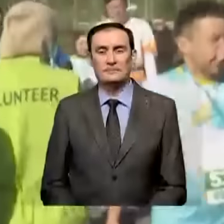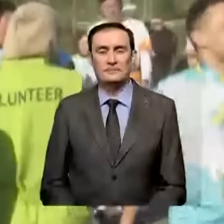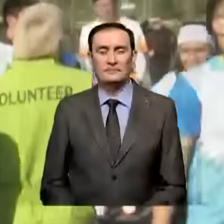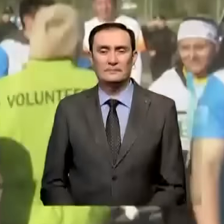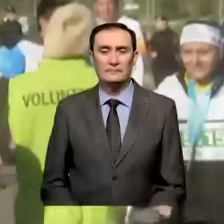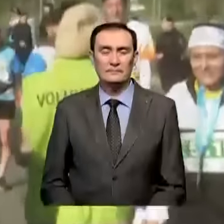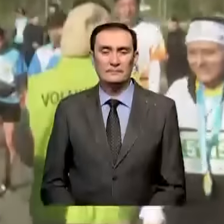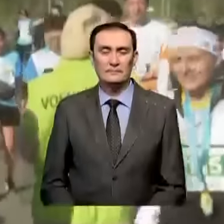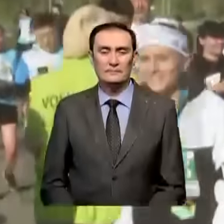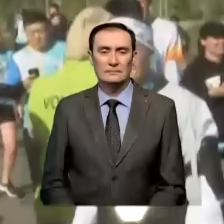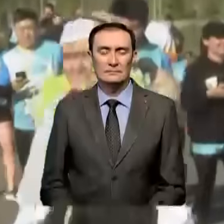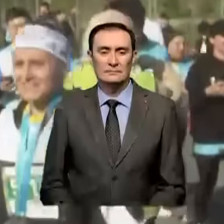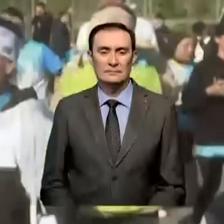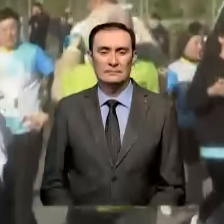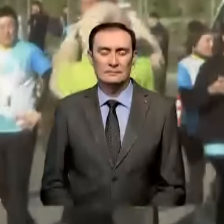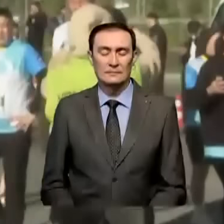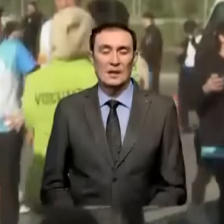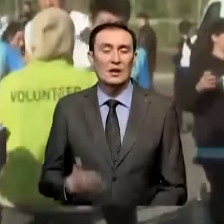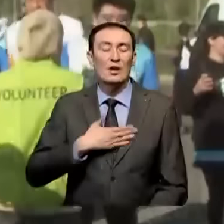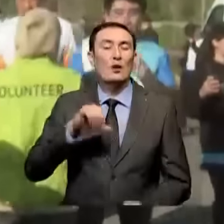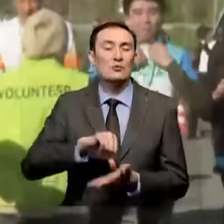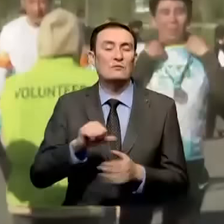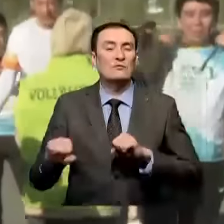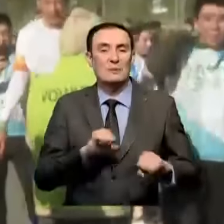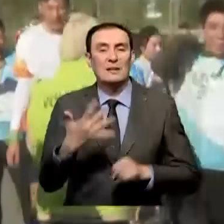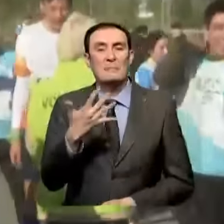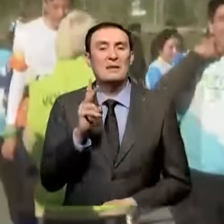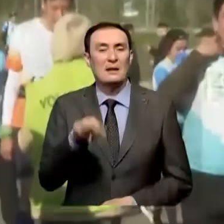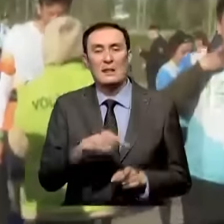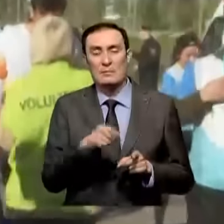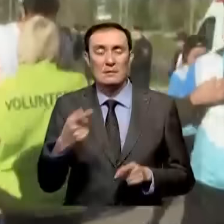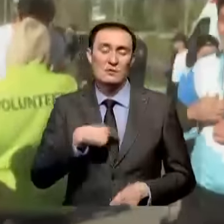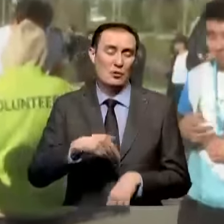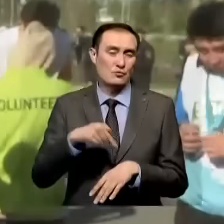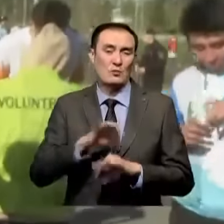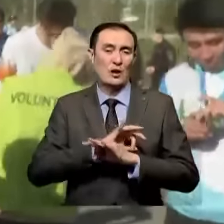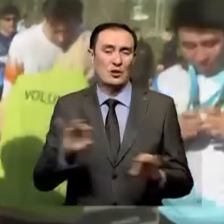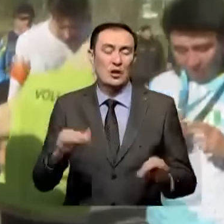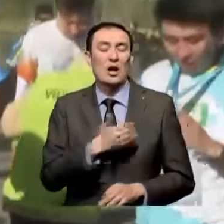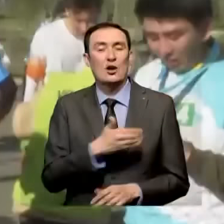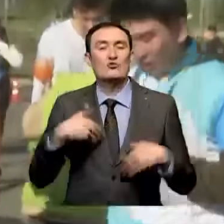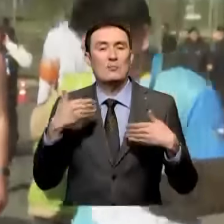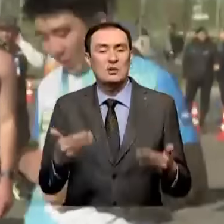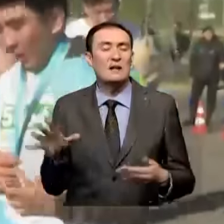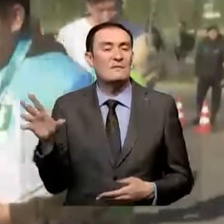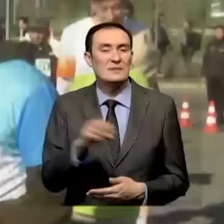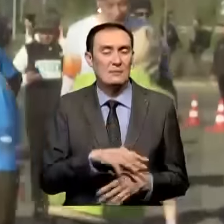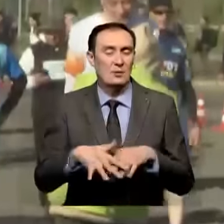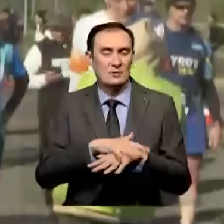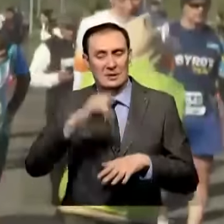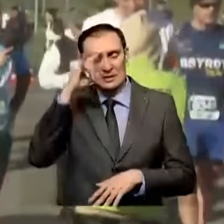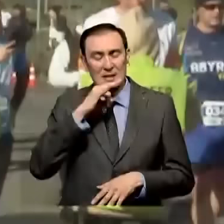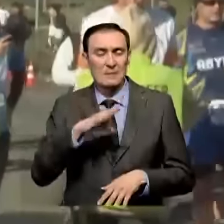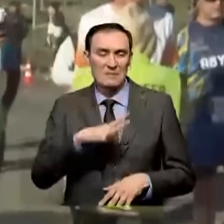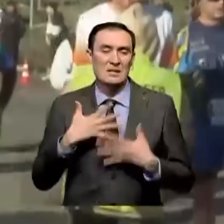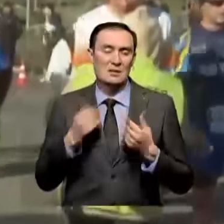to participate for me the first time. Я участвую в забеге на 5 километров. Чувствую себя отлично. Хочу пожелать всем казахстанцам вести